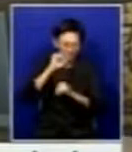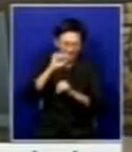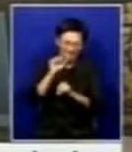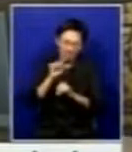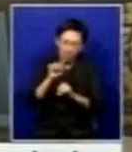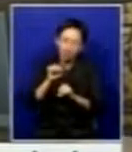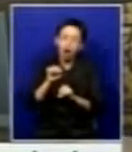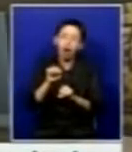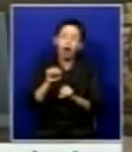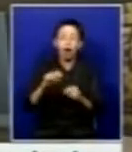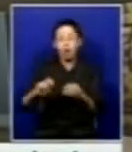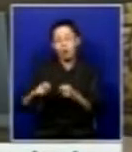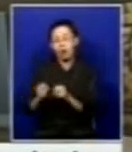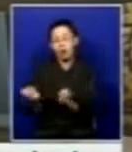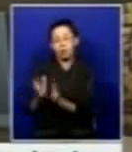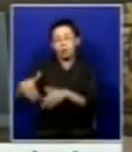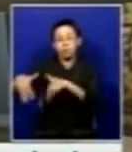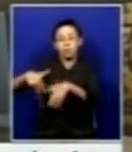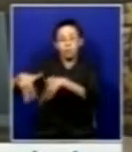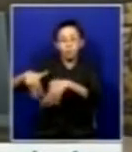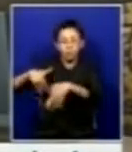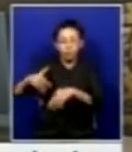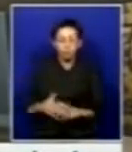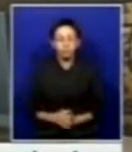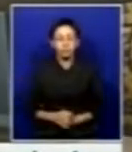พิษมาตรการของรั